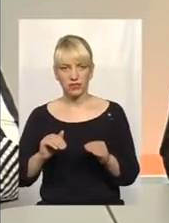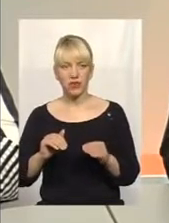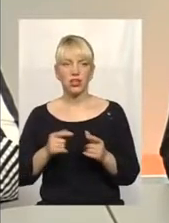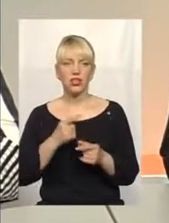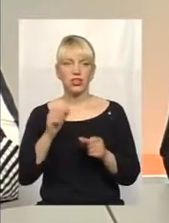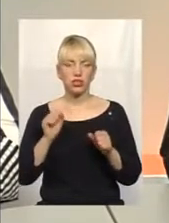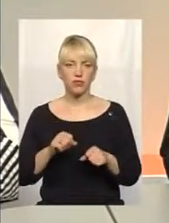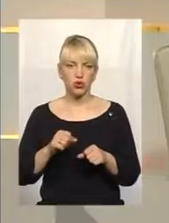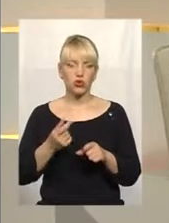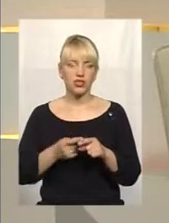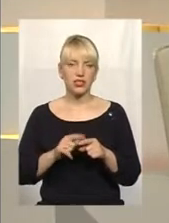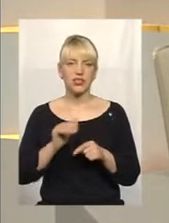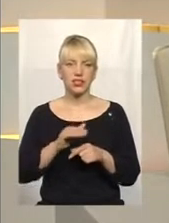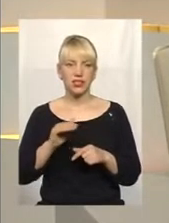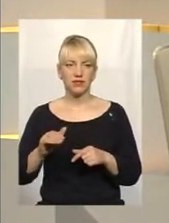чи зможуть вони